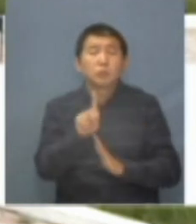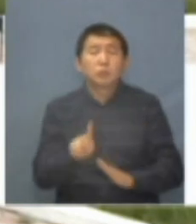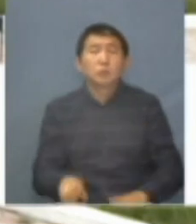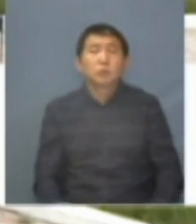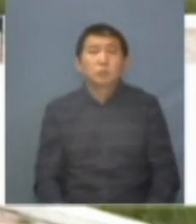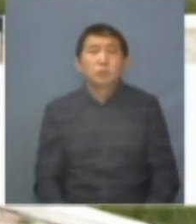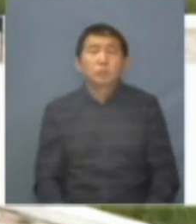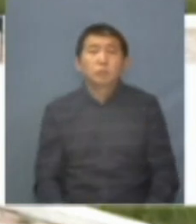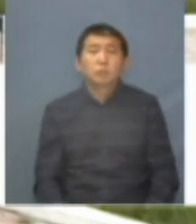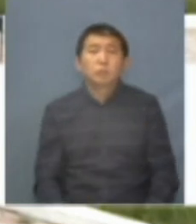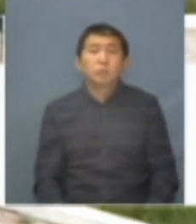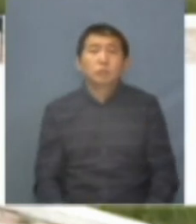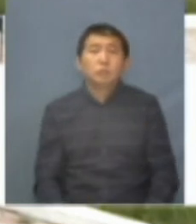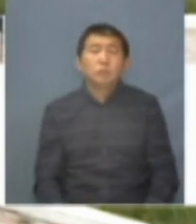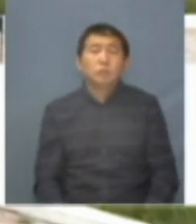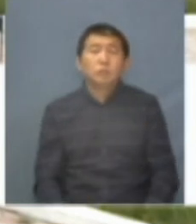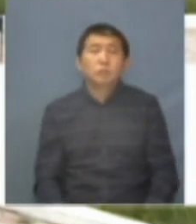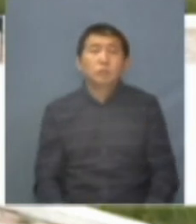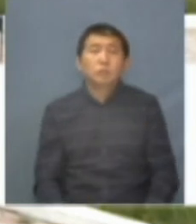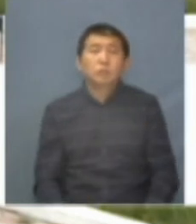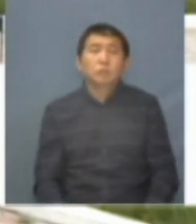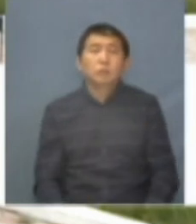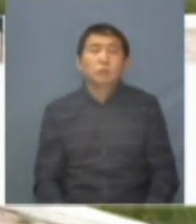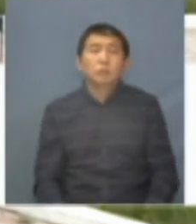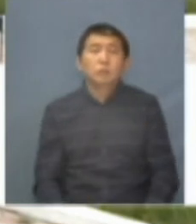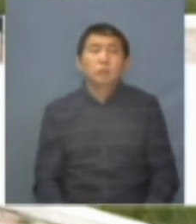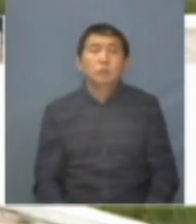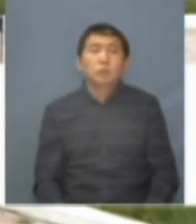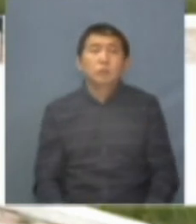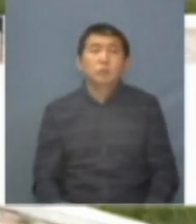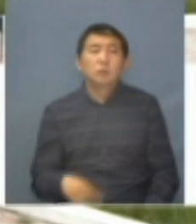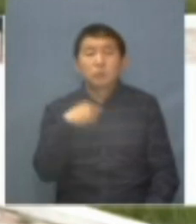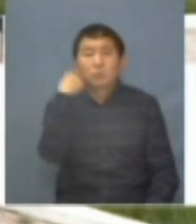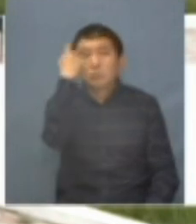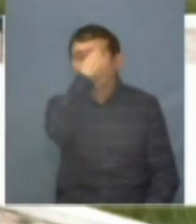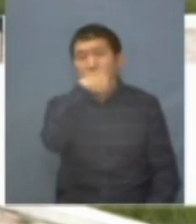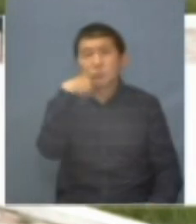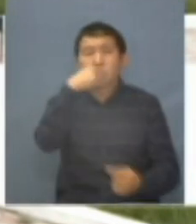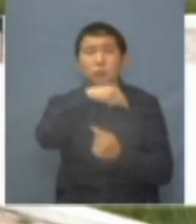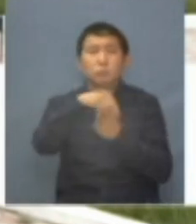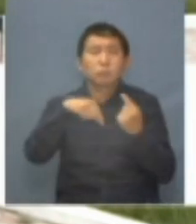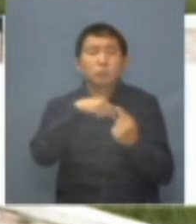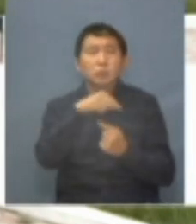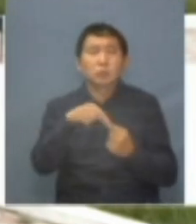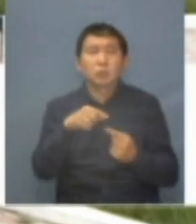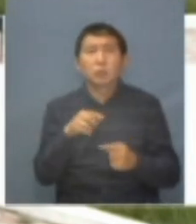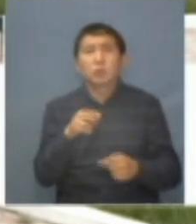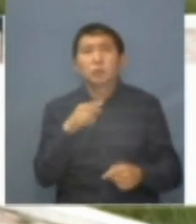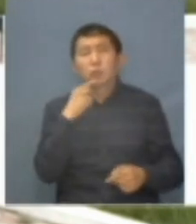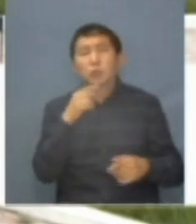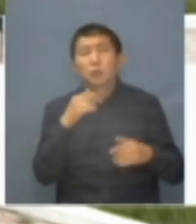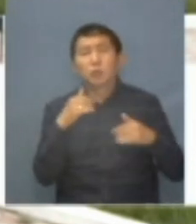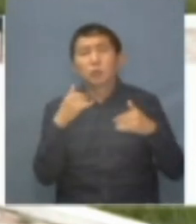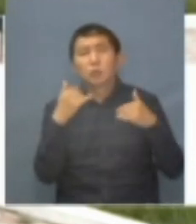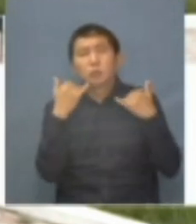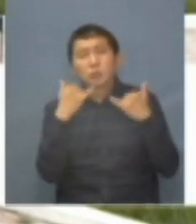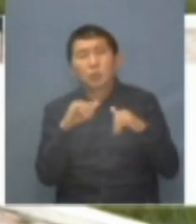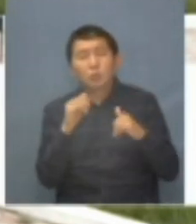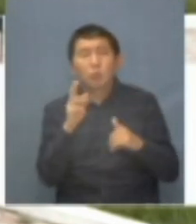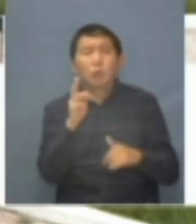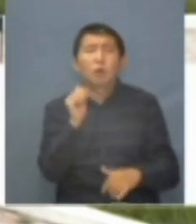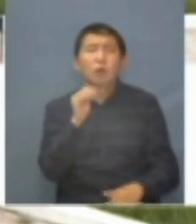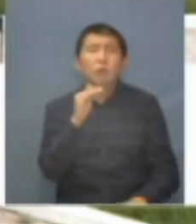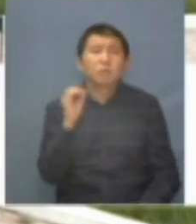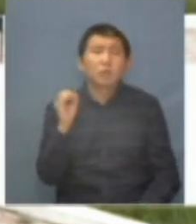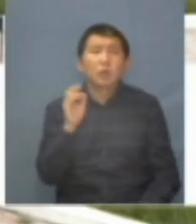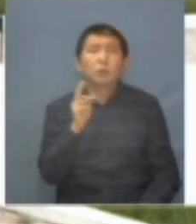қазіргі уақытта ағымдағы жөндеу жұмыстарын жүргізіп жатырмыз. Оны біз жеке кәсіпкерлерге, мысалы үшін дәмхана, басқа ашамын деген кәсіпкерлерге